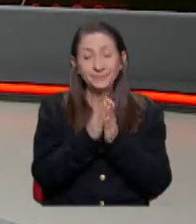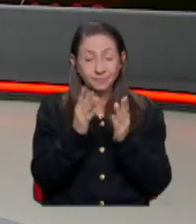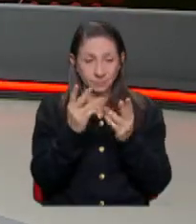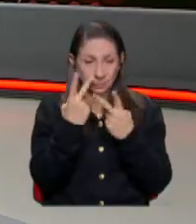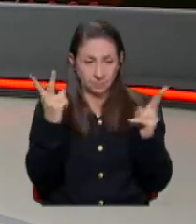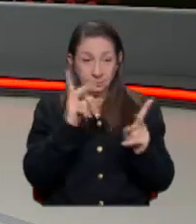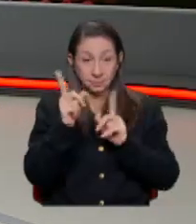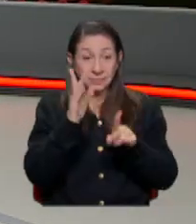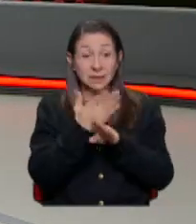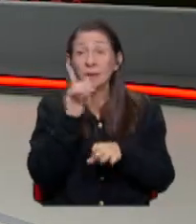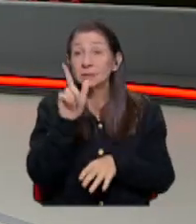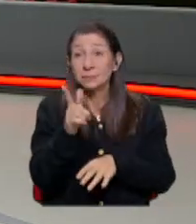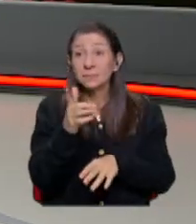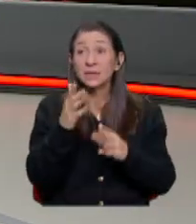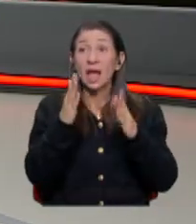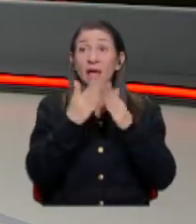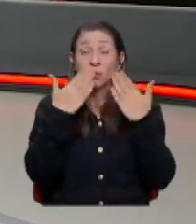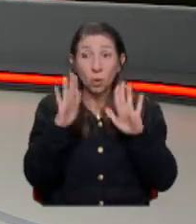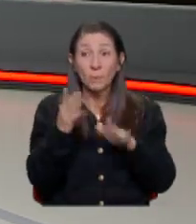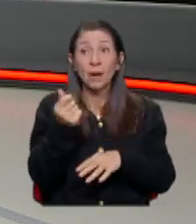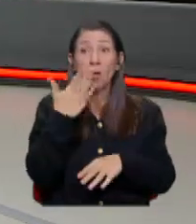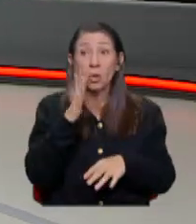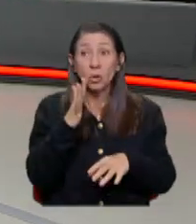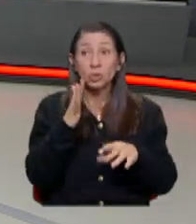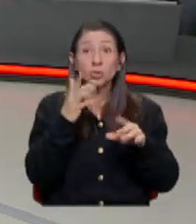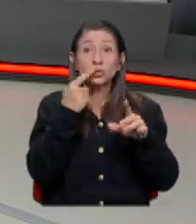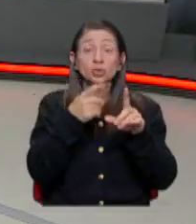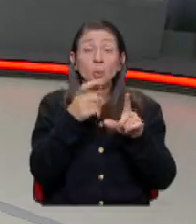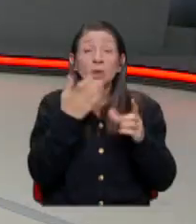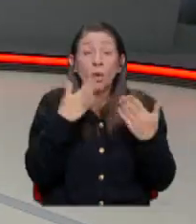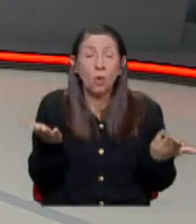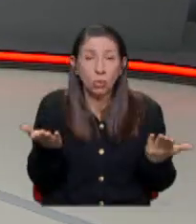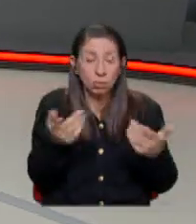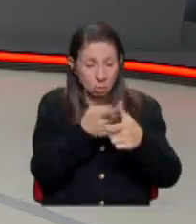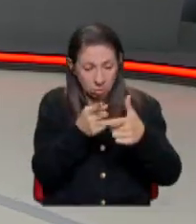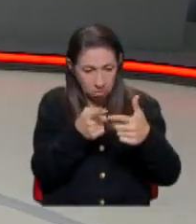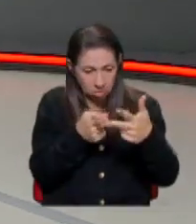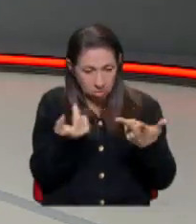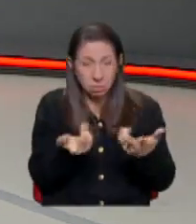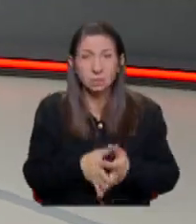bağımsız yargı niye lazım? Ev yok, para yok, soruşturma da yok.